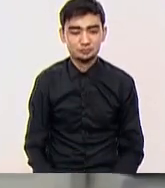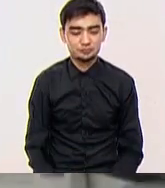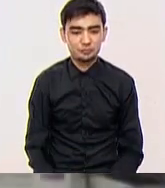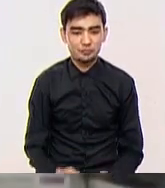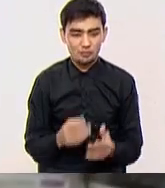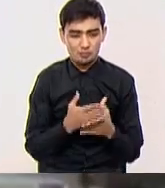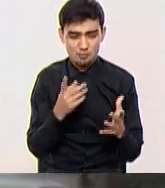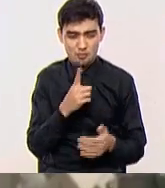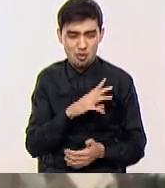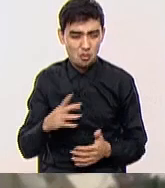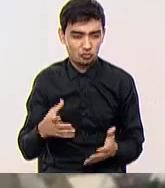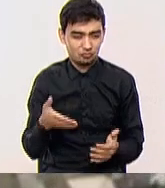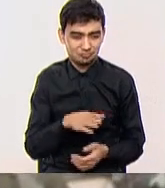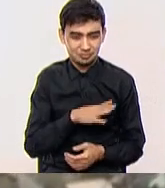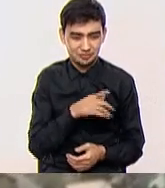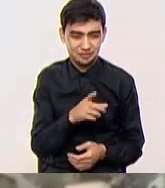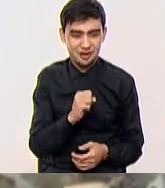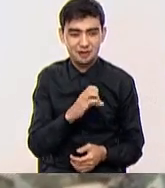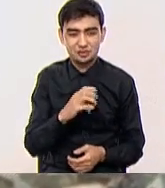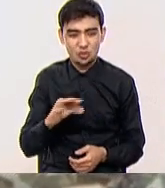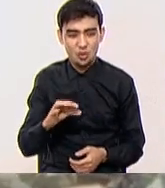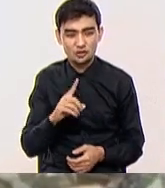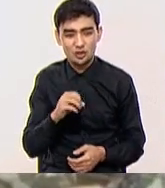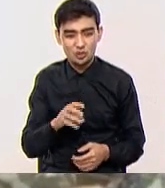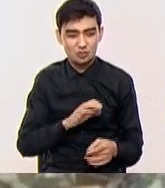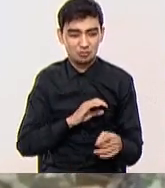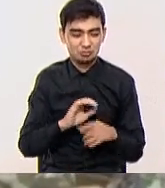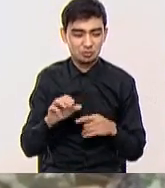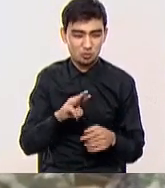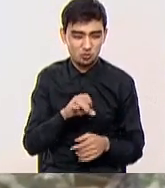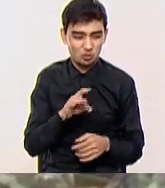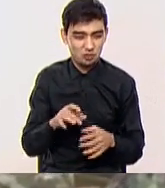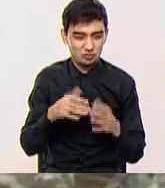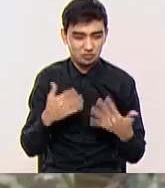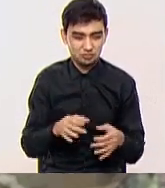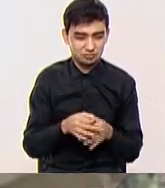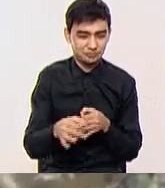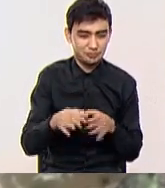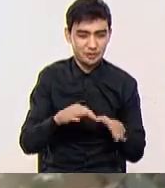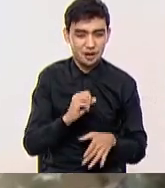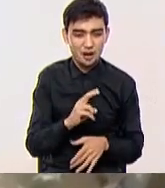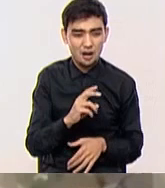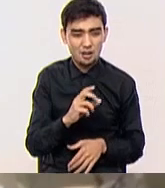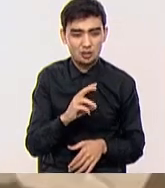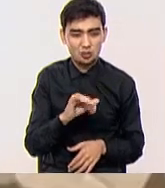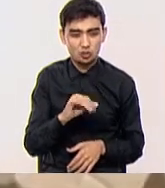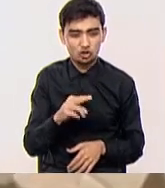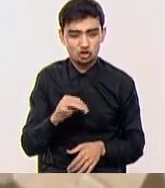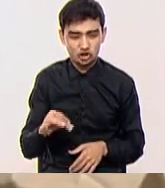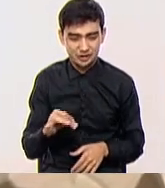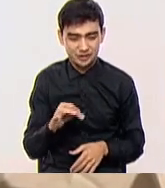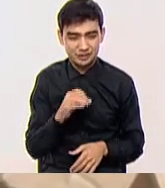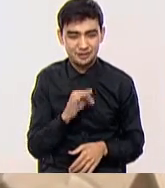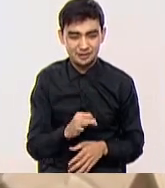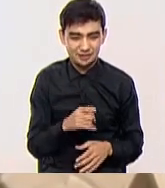Более 1 миллиона доз вакцины AstraZeneca отправились на свалку и под гусеницы бульдозера на окраине Абуджи. Церемония